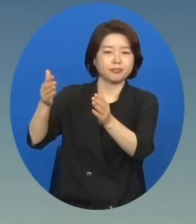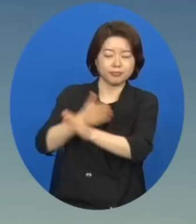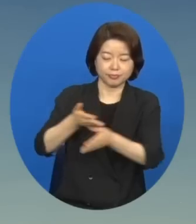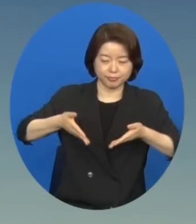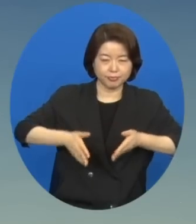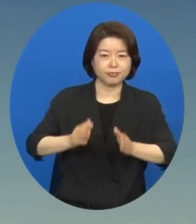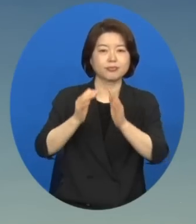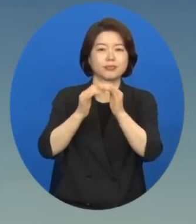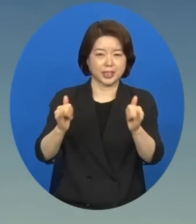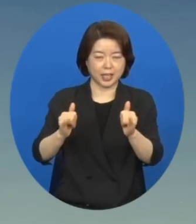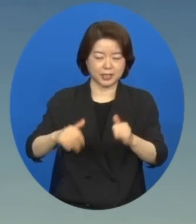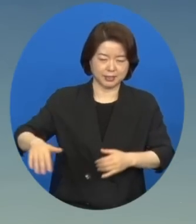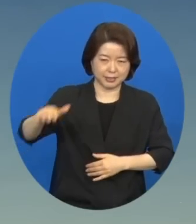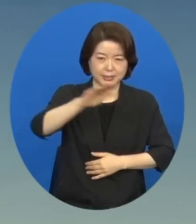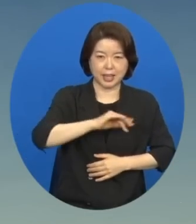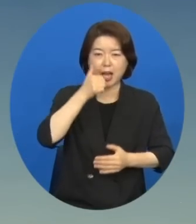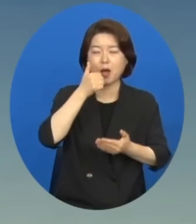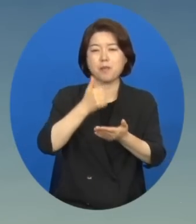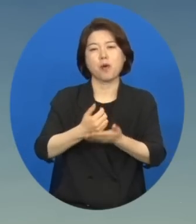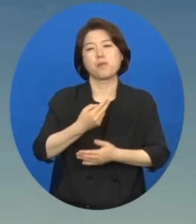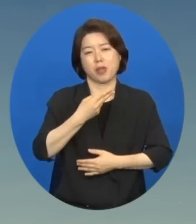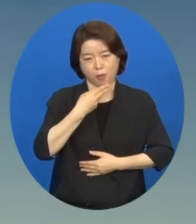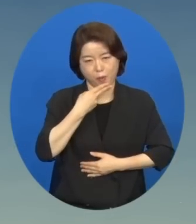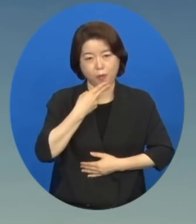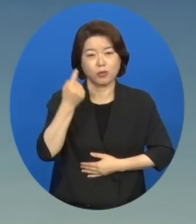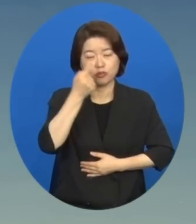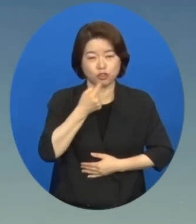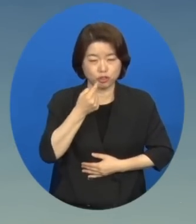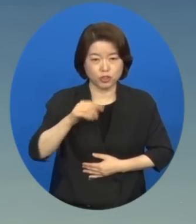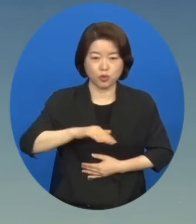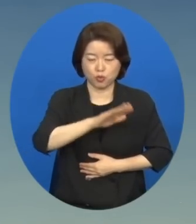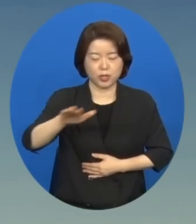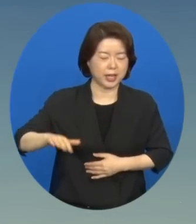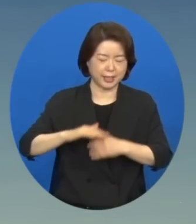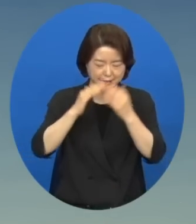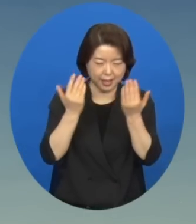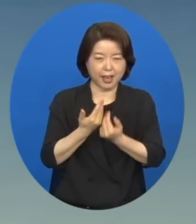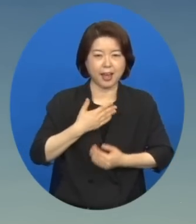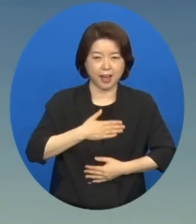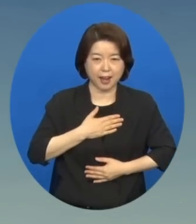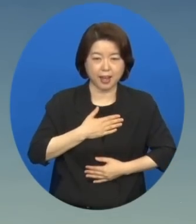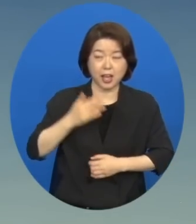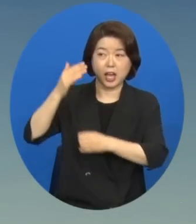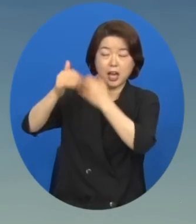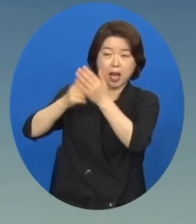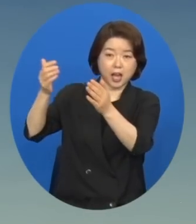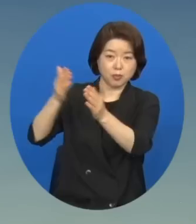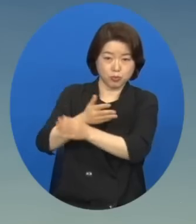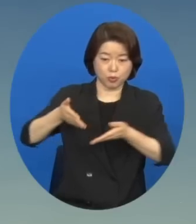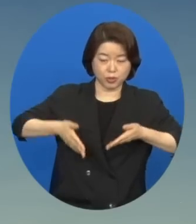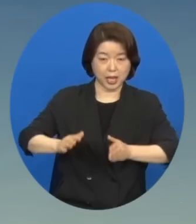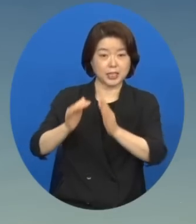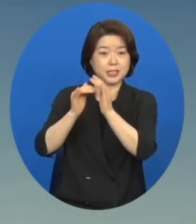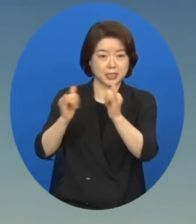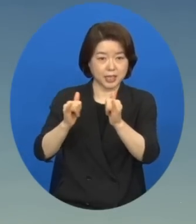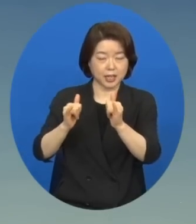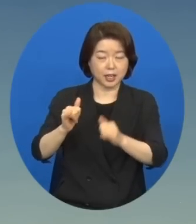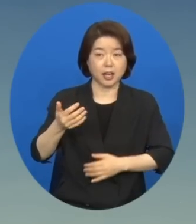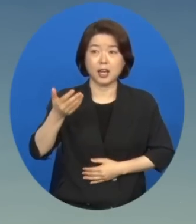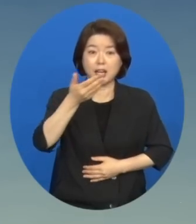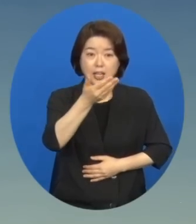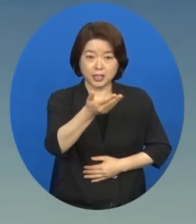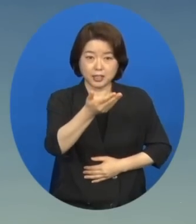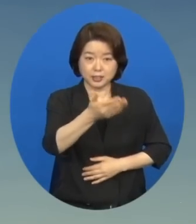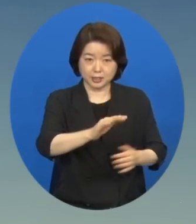하나님께로부터 난 자는 다 범죄하지 아니하는 줄을 우리가 아노라. 하나님께로부터 나신 자가 그를